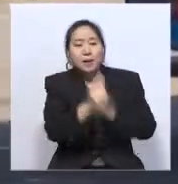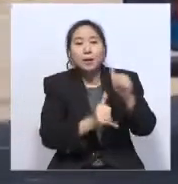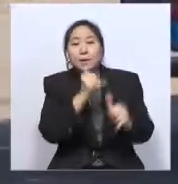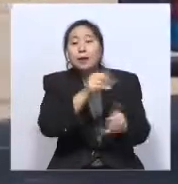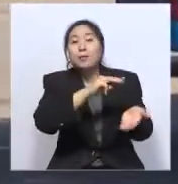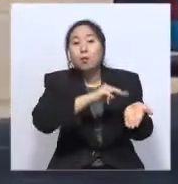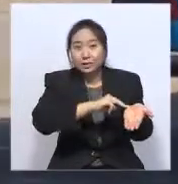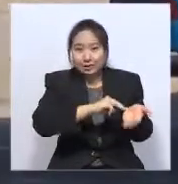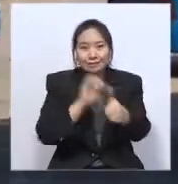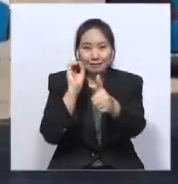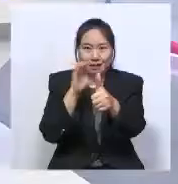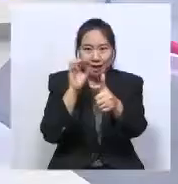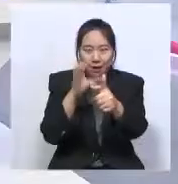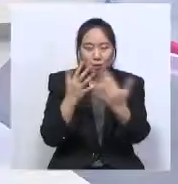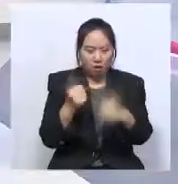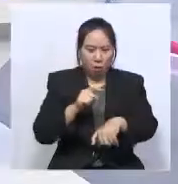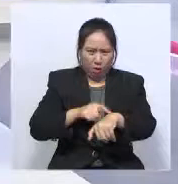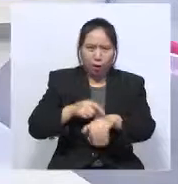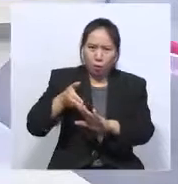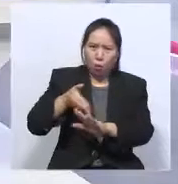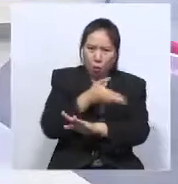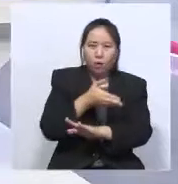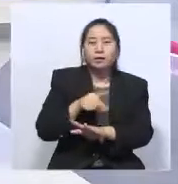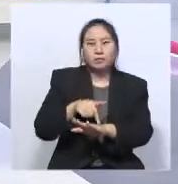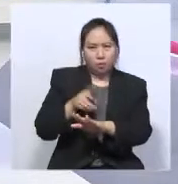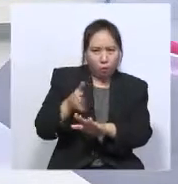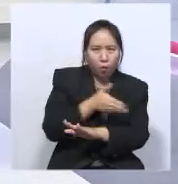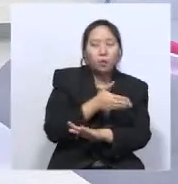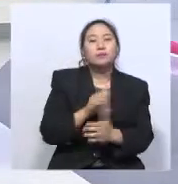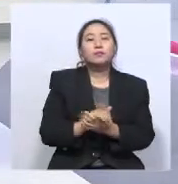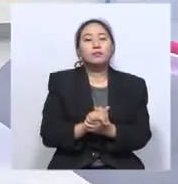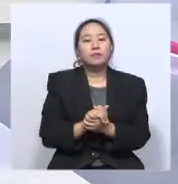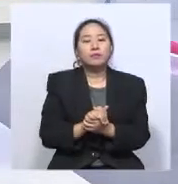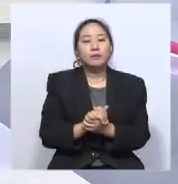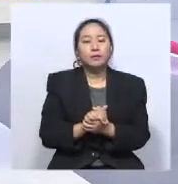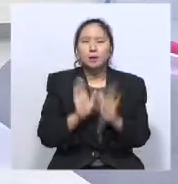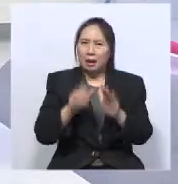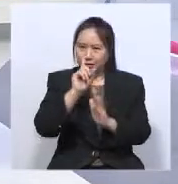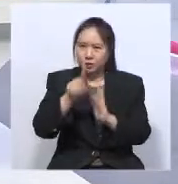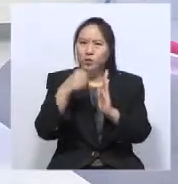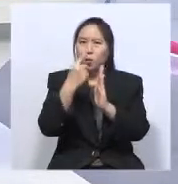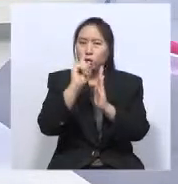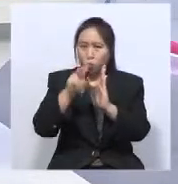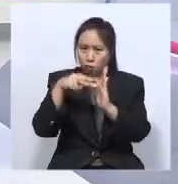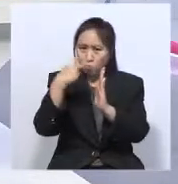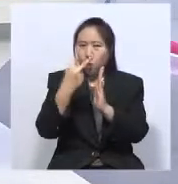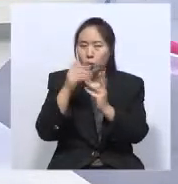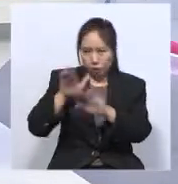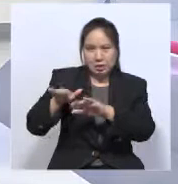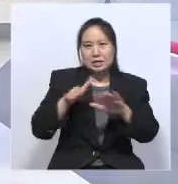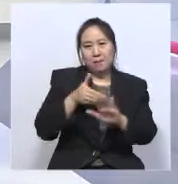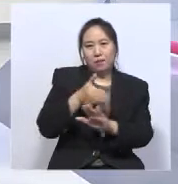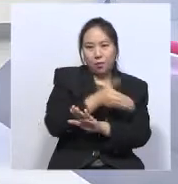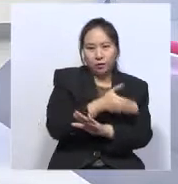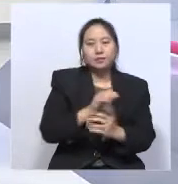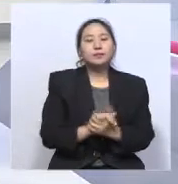งหมอชิดแนะนำเลยนะคะว่าเตรียมเวลาไว้หน่อยเผื่อเวลาไว้นิดนึงอย่างน้อยเนี่ย 1-2 ชั่วโมงต้องมีเตรียมไว้ต้องมีนะ